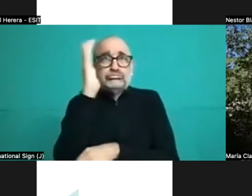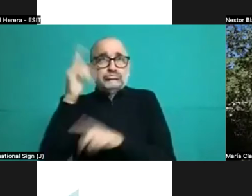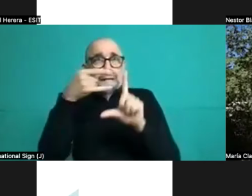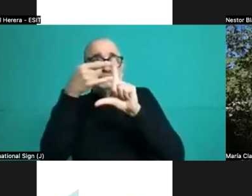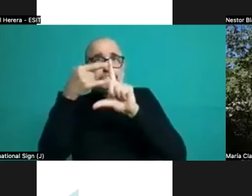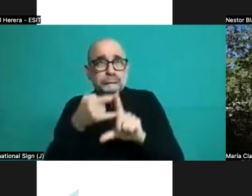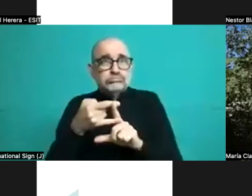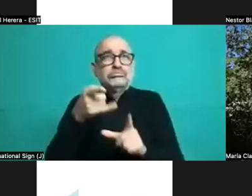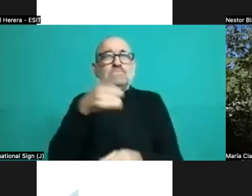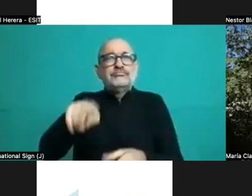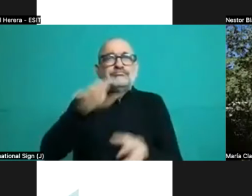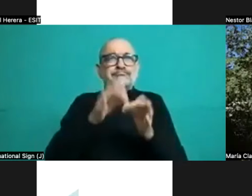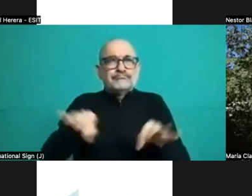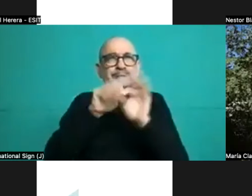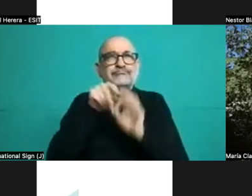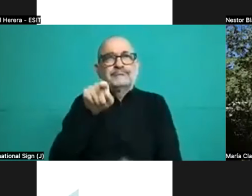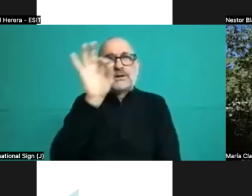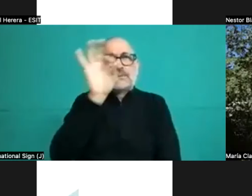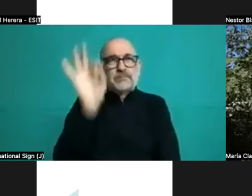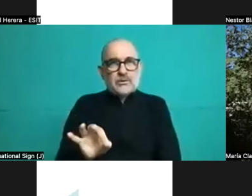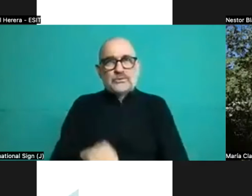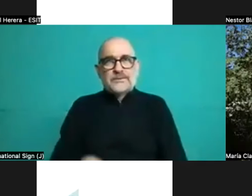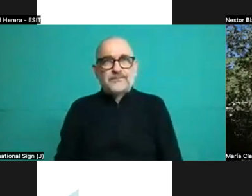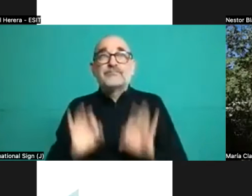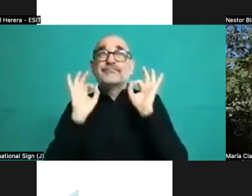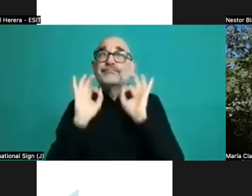Ahora continuamos con José Luis Nates.